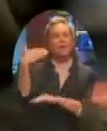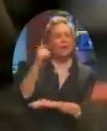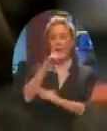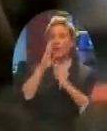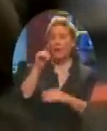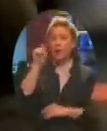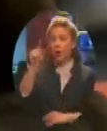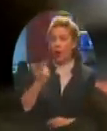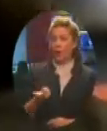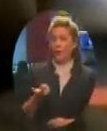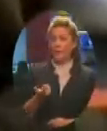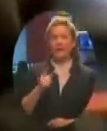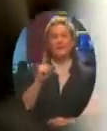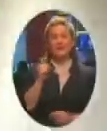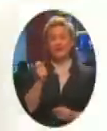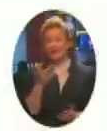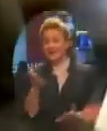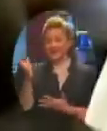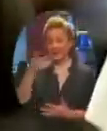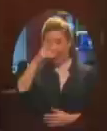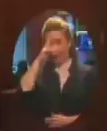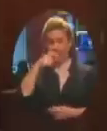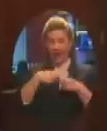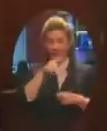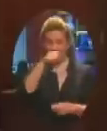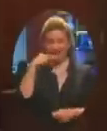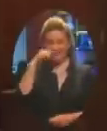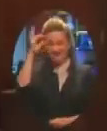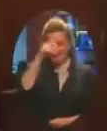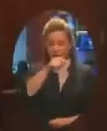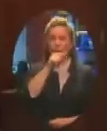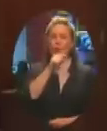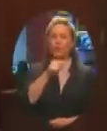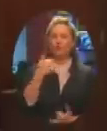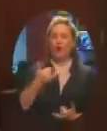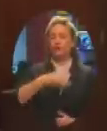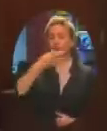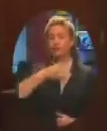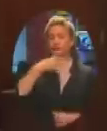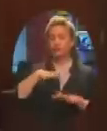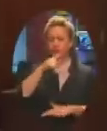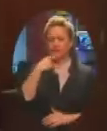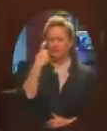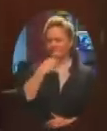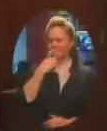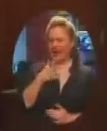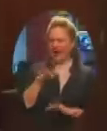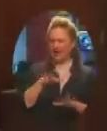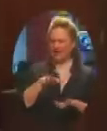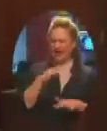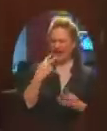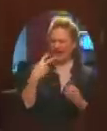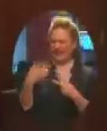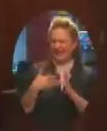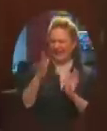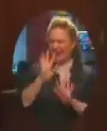סתה מהקו המקובל בליכוד היה חבר הכנסת יהודה גליק, שתמה היום במליאה על האופן בו הגיב ראש הממשלה לתחקיר